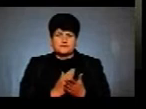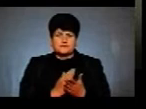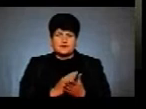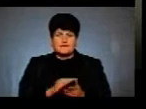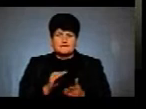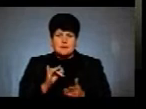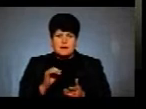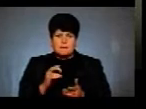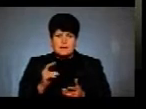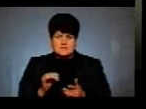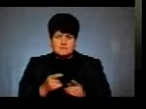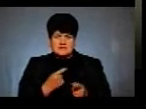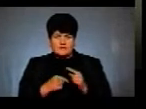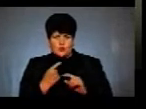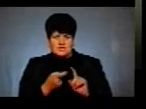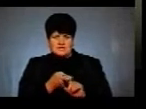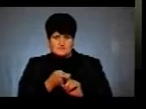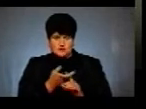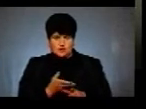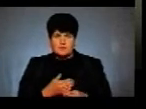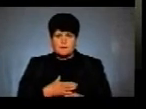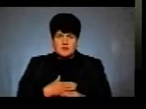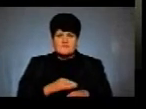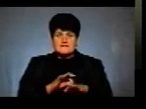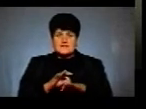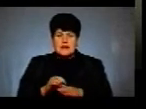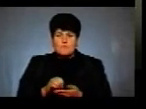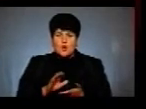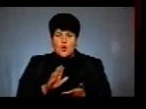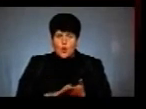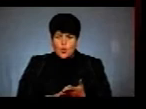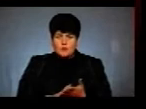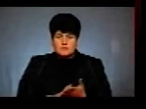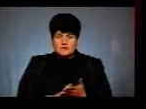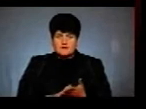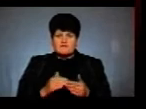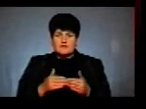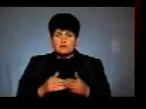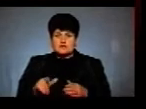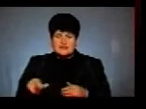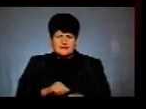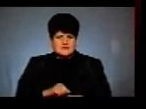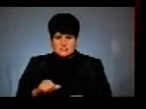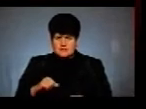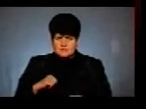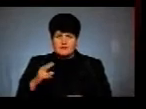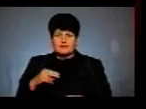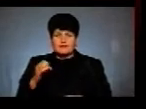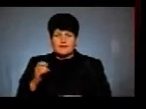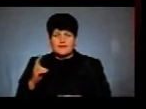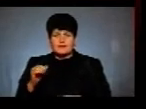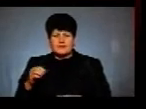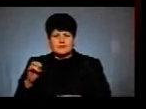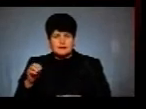фідбек принципом зворотній зв'язок. Само собою, ми ведемо облік випускників самі, як деканат вже факультету